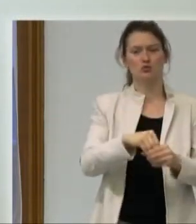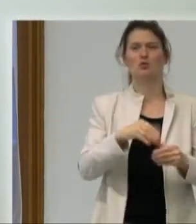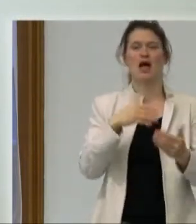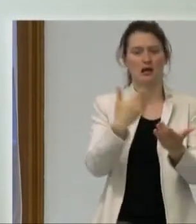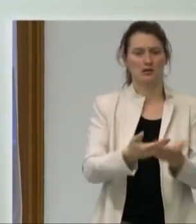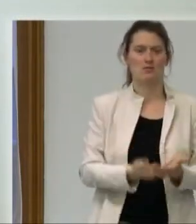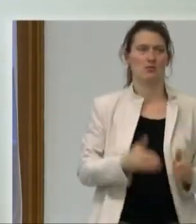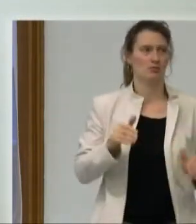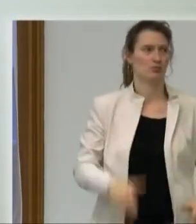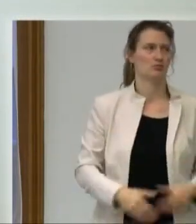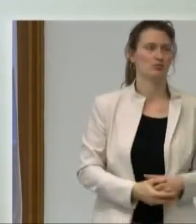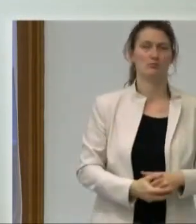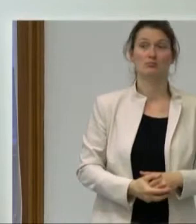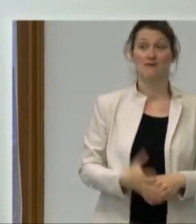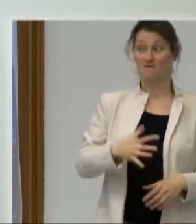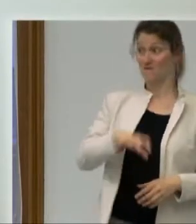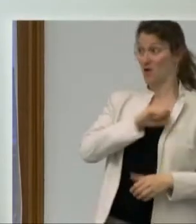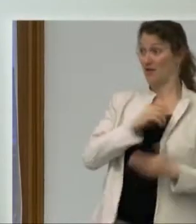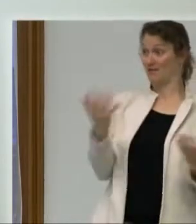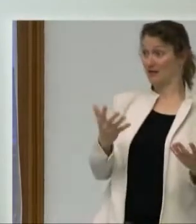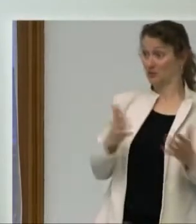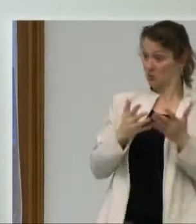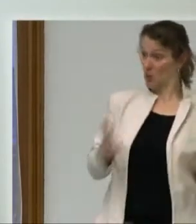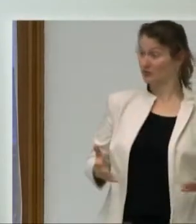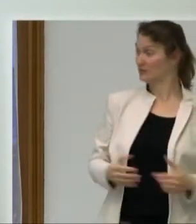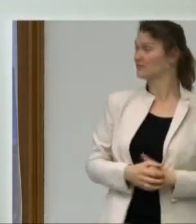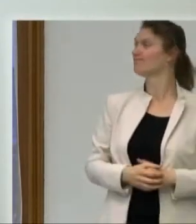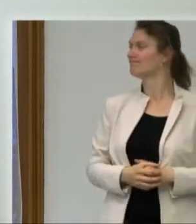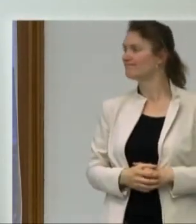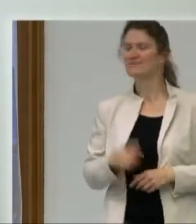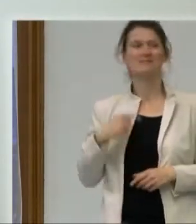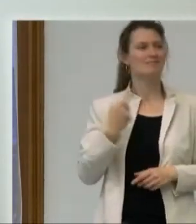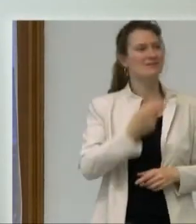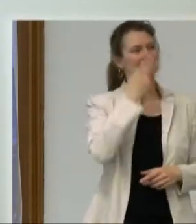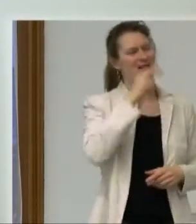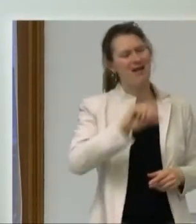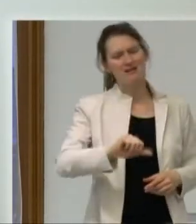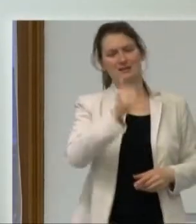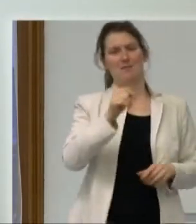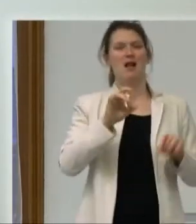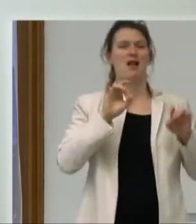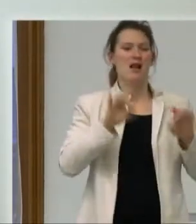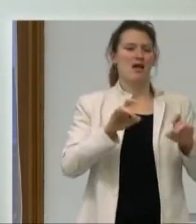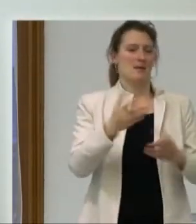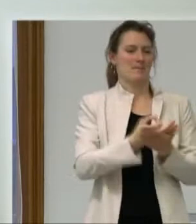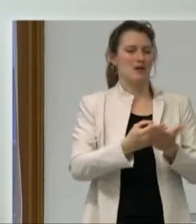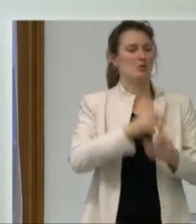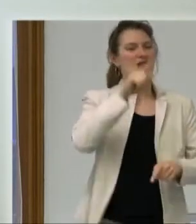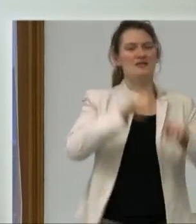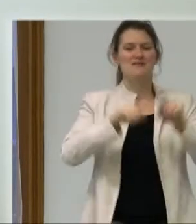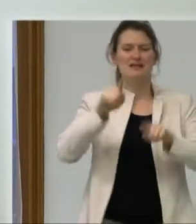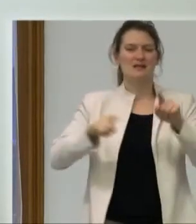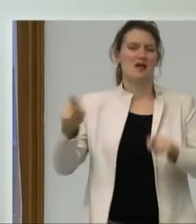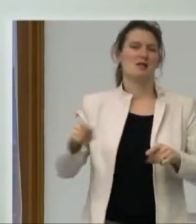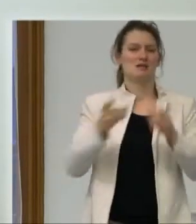ermöglichen. Großer Vorteil ist auch, dass wirklich jetzt endlich einmal in den Lehrerbildungen alle Diversitätsbereiche gut verankert